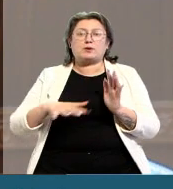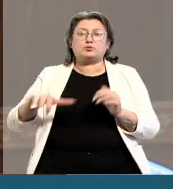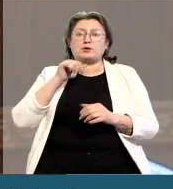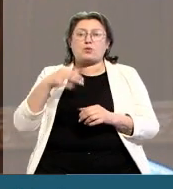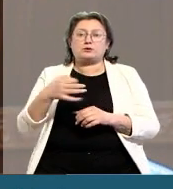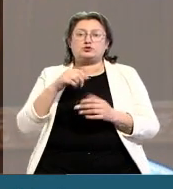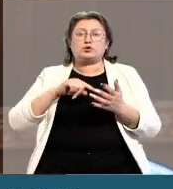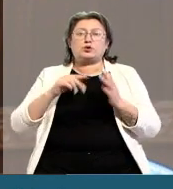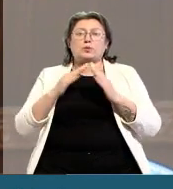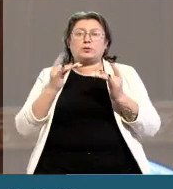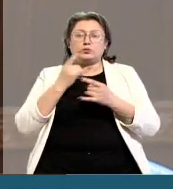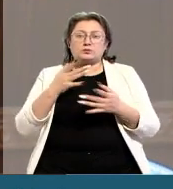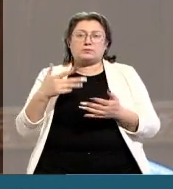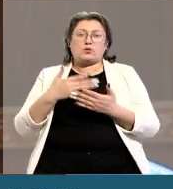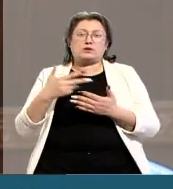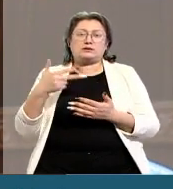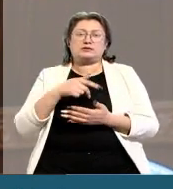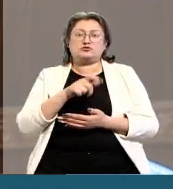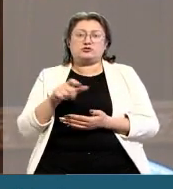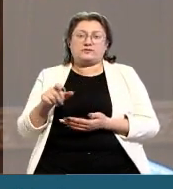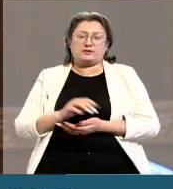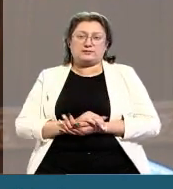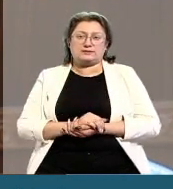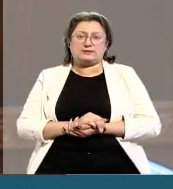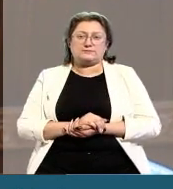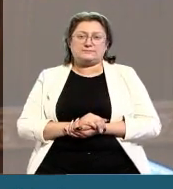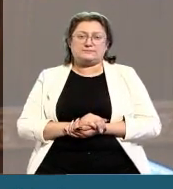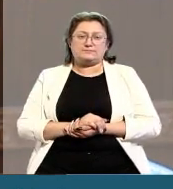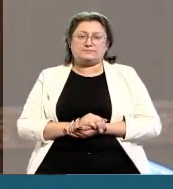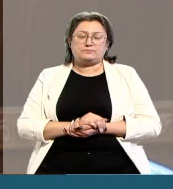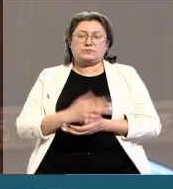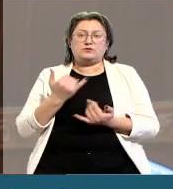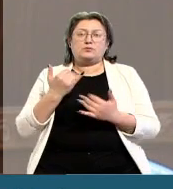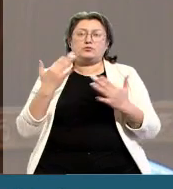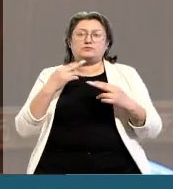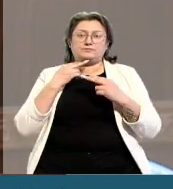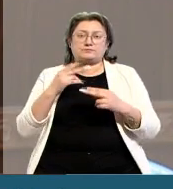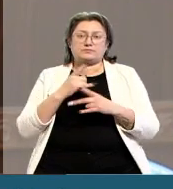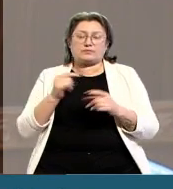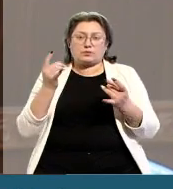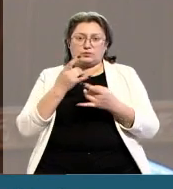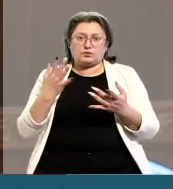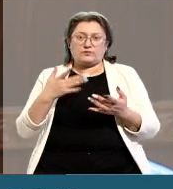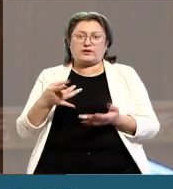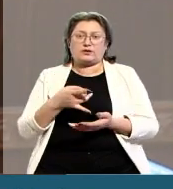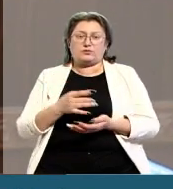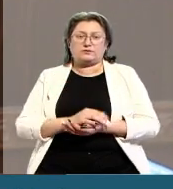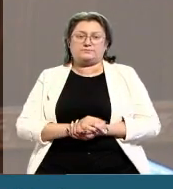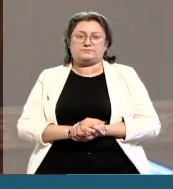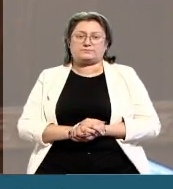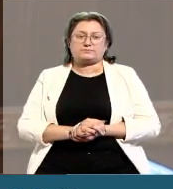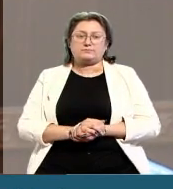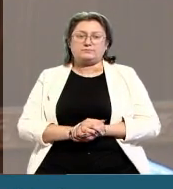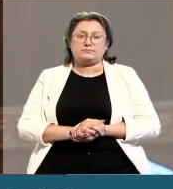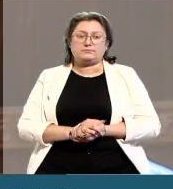Мәдениет ошақтары қазіргі ремонт талып атқан және де келесі жылы ремонт қажет ететін объекттердің